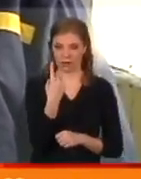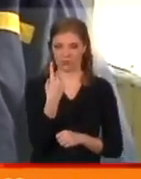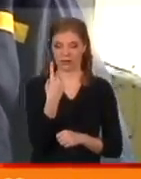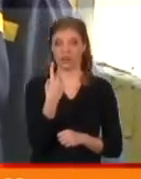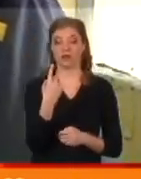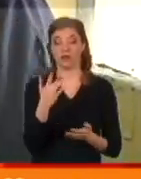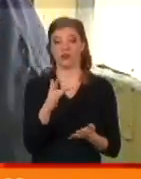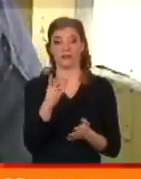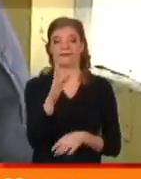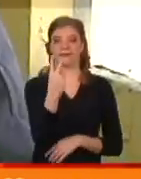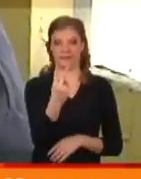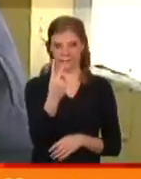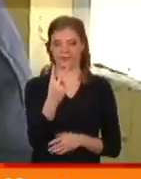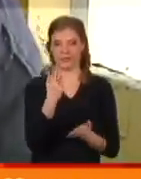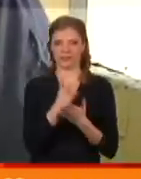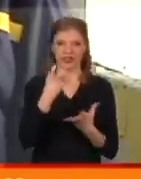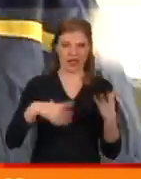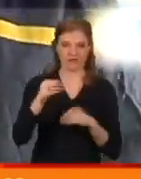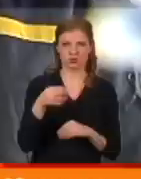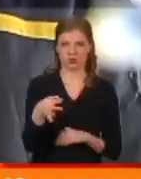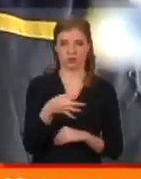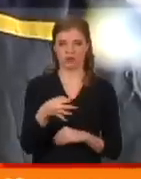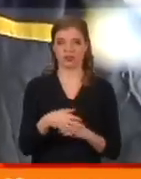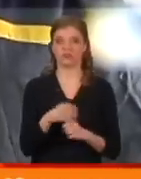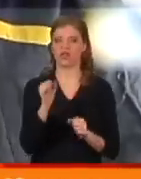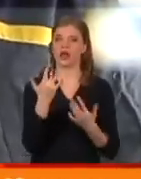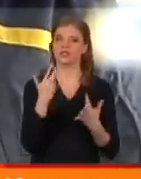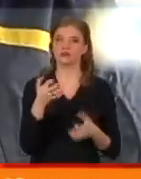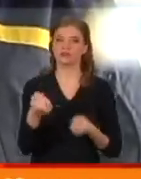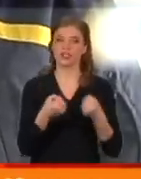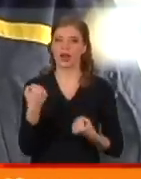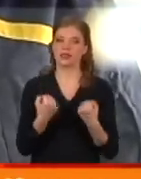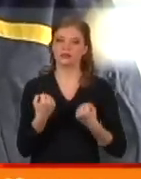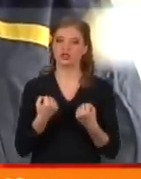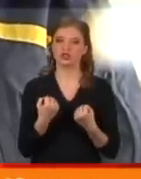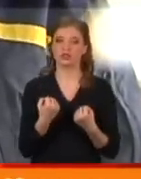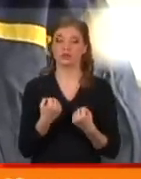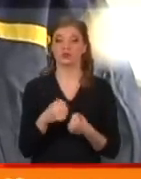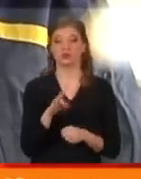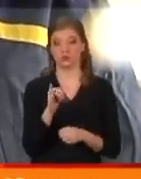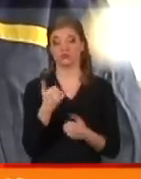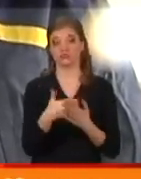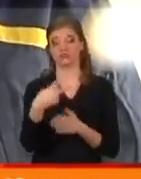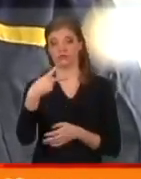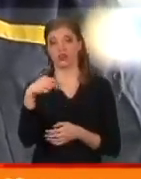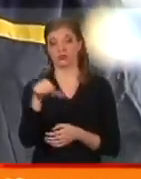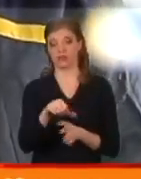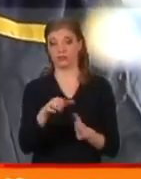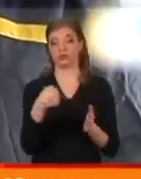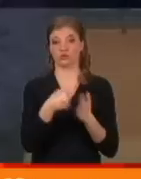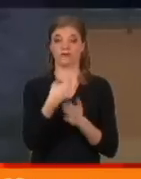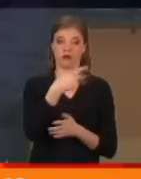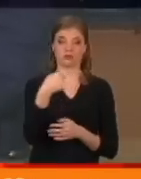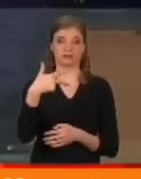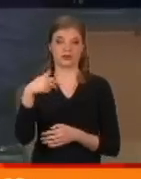місті виїжджали дві. Дві? Дві на всю область? Так. А скільки буде їхати машина з Вишневого? Орієнтовно хвилин 20 до 30